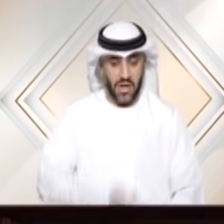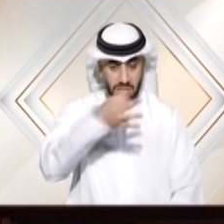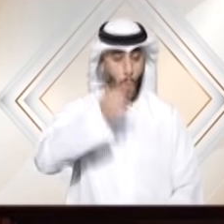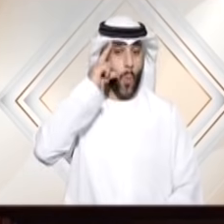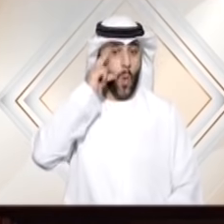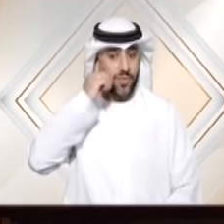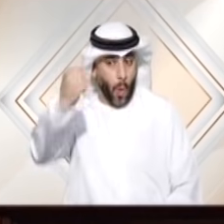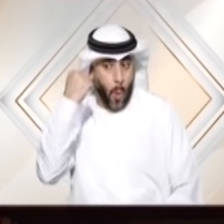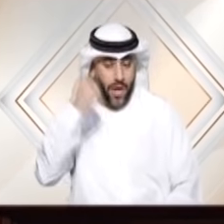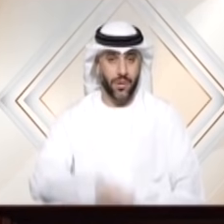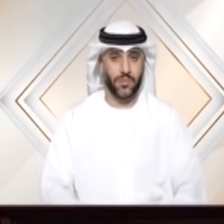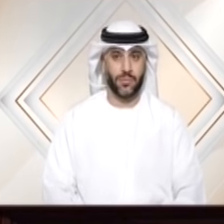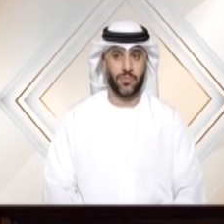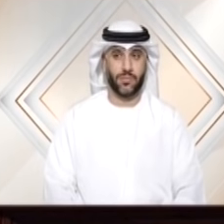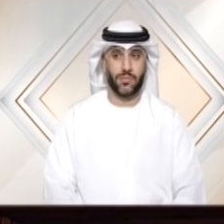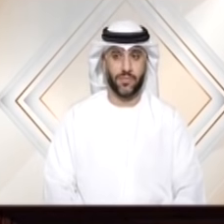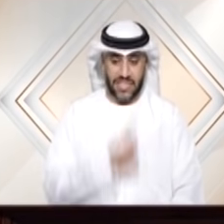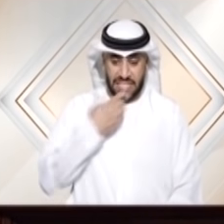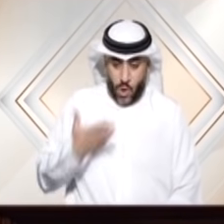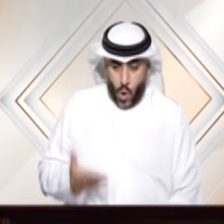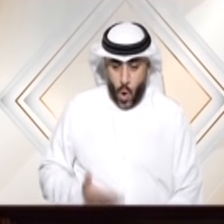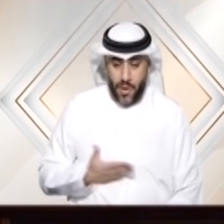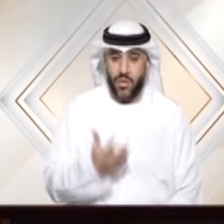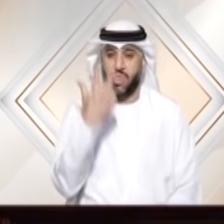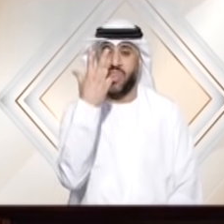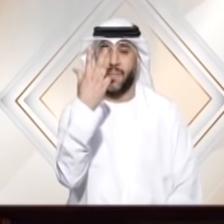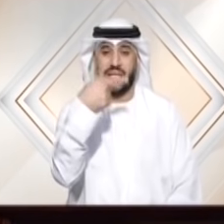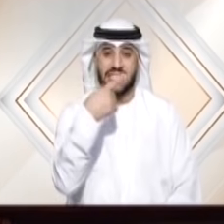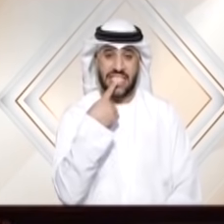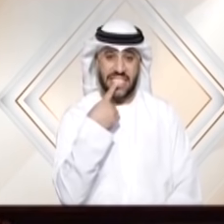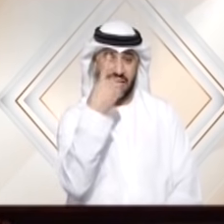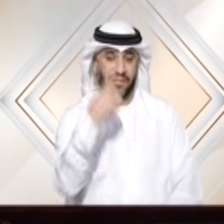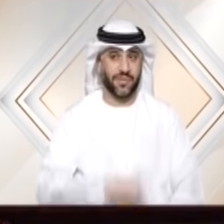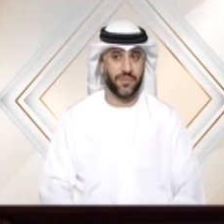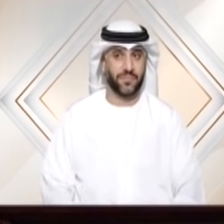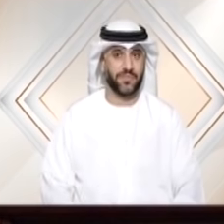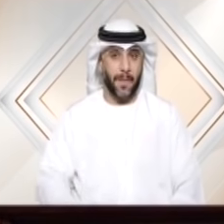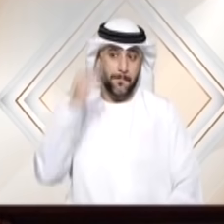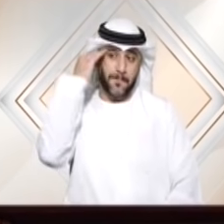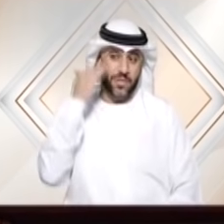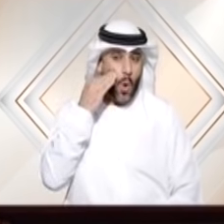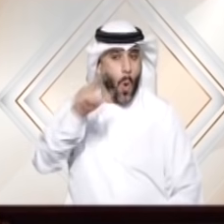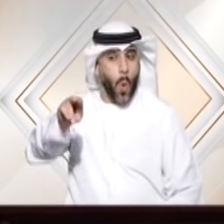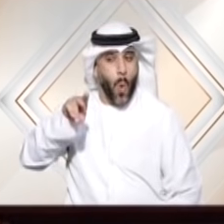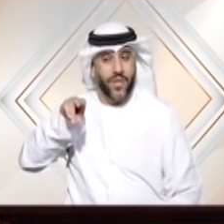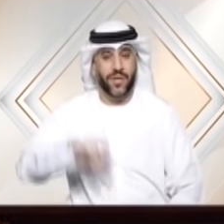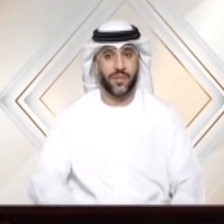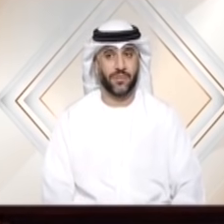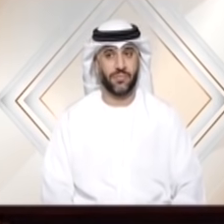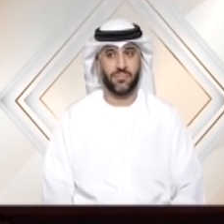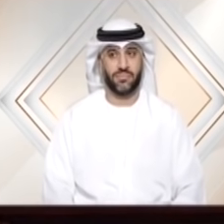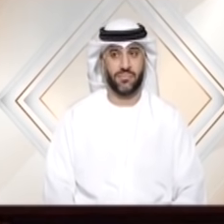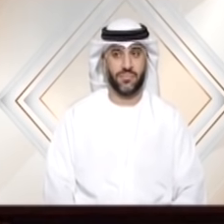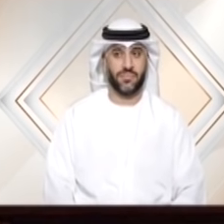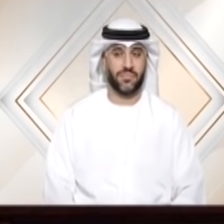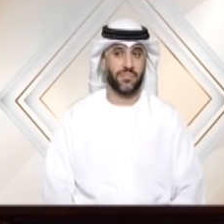المرأة. فأنا عمري كان 17 18 سنة، شو تتوقعين ردة فعلي على أخواتي؟ صح متعصب. شوفي أنا